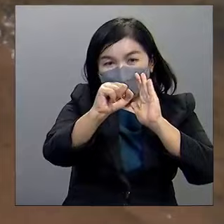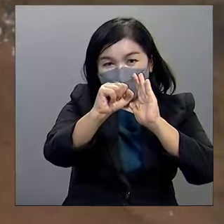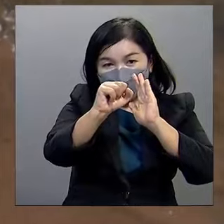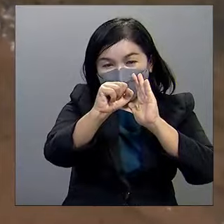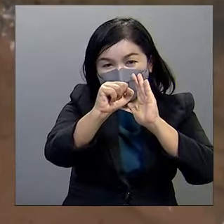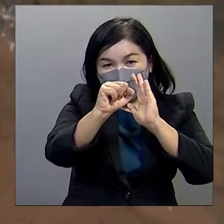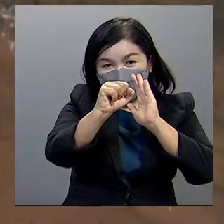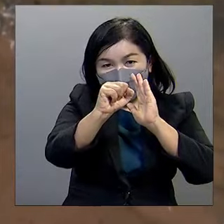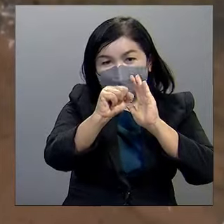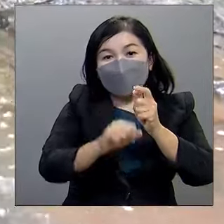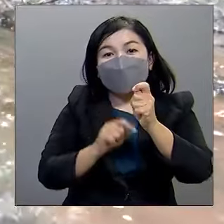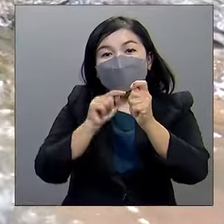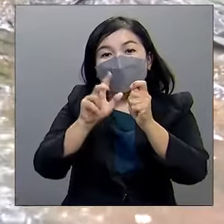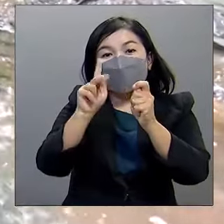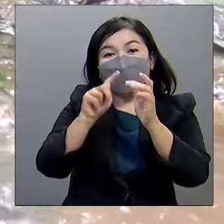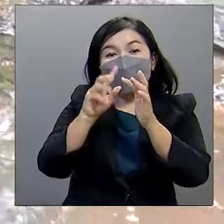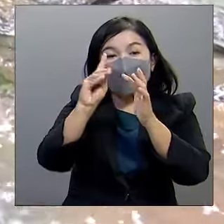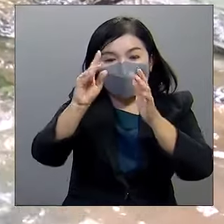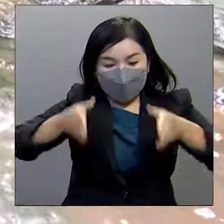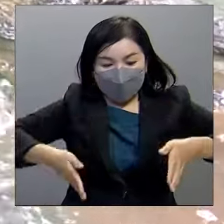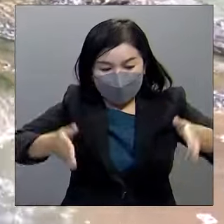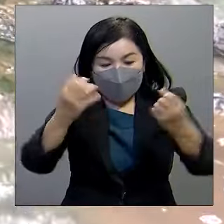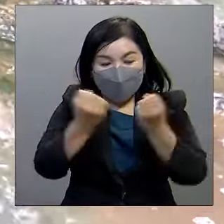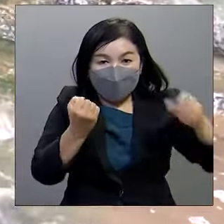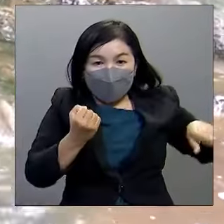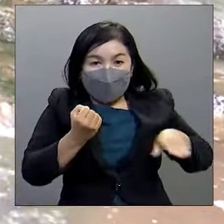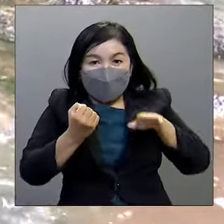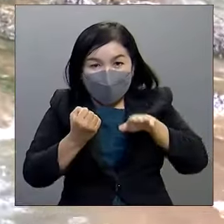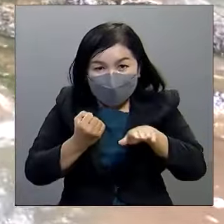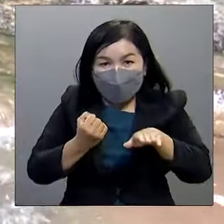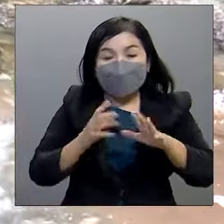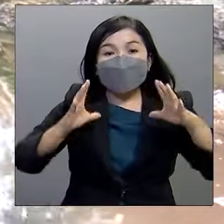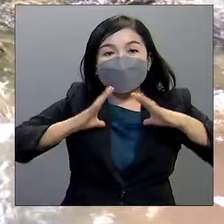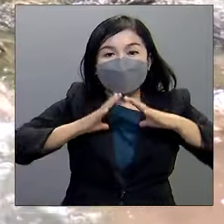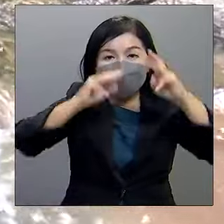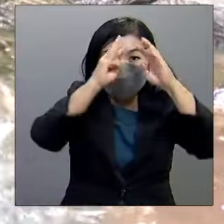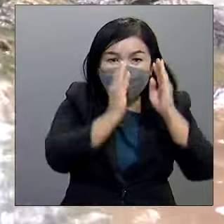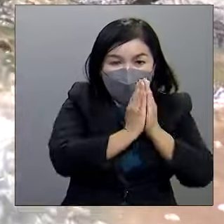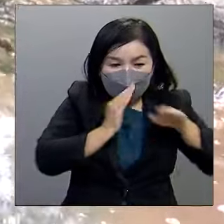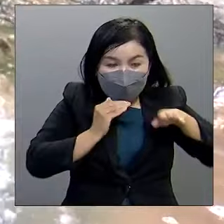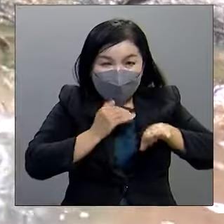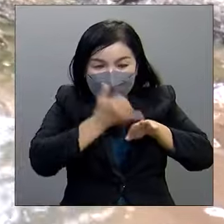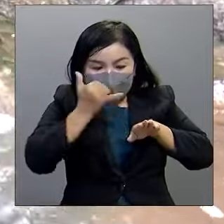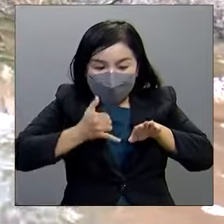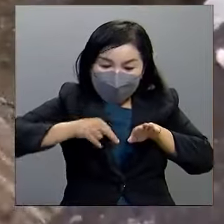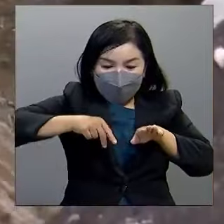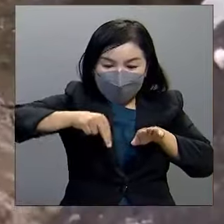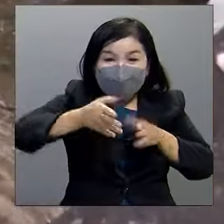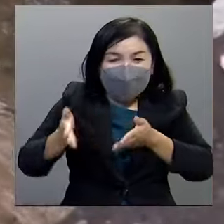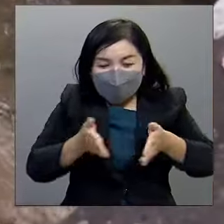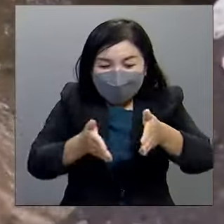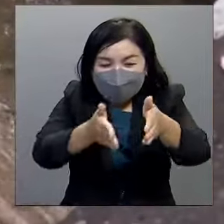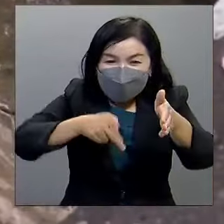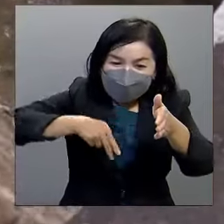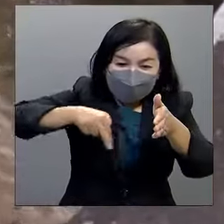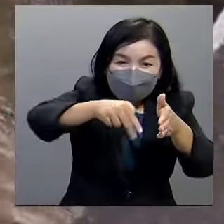ธรนี่มีปูมาด้วยนะคุณผู้ชมก่อนนำรถยนต์ไปจอดไว้ก่อนทางเข้าวัดถ้ำสิมแล้วเดินเท้าไปตามเส้นทางธรรมชาติระยะท